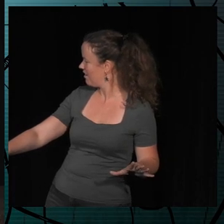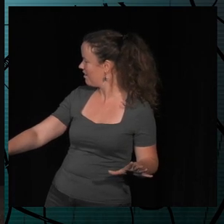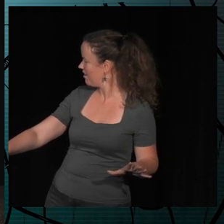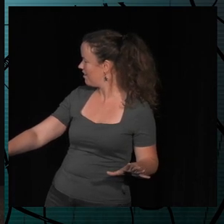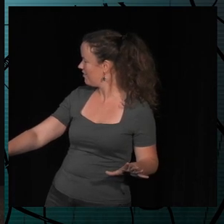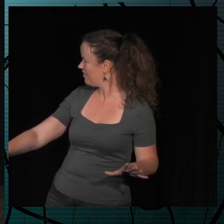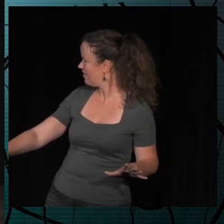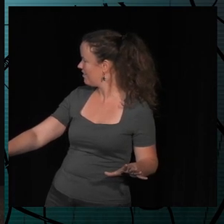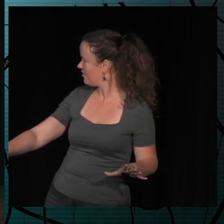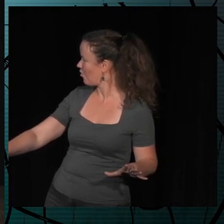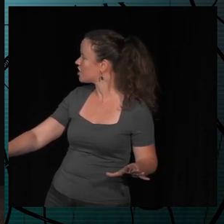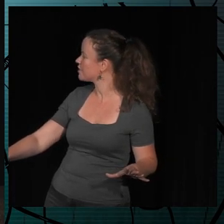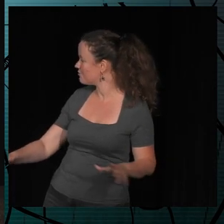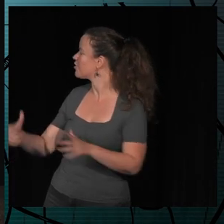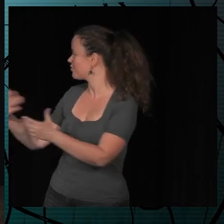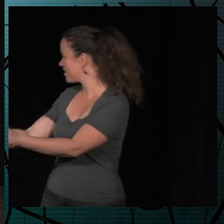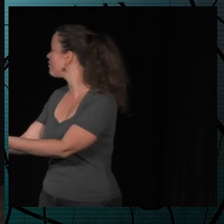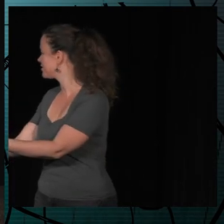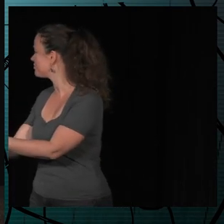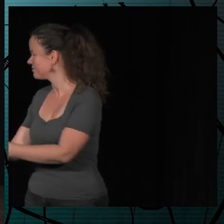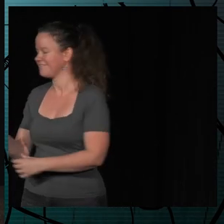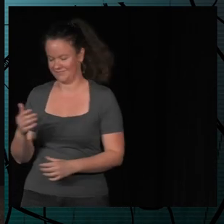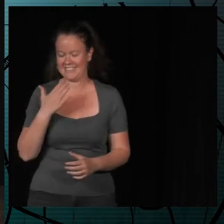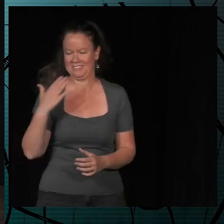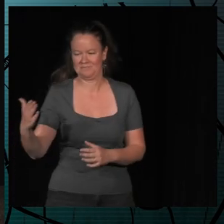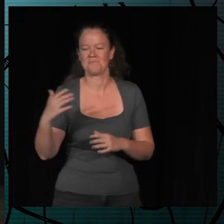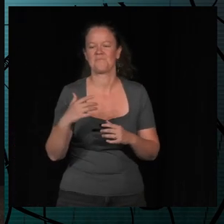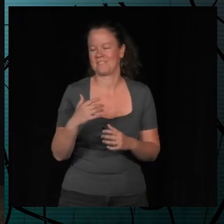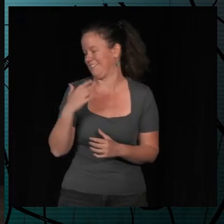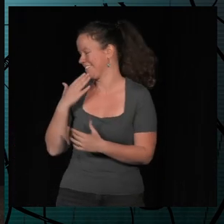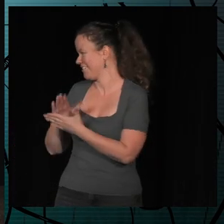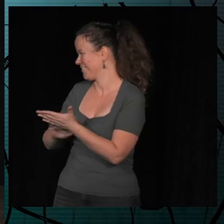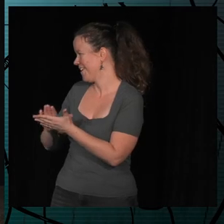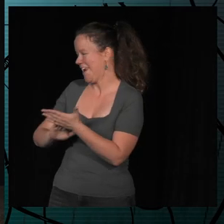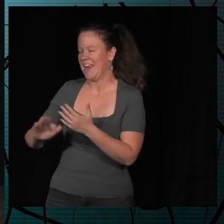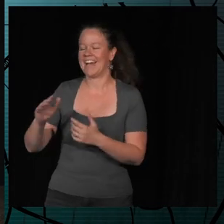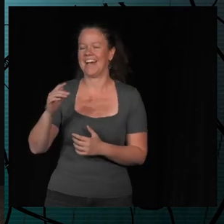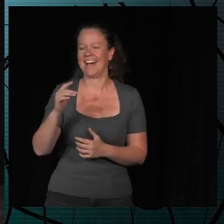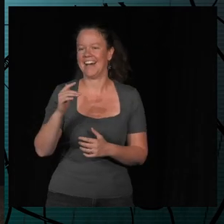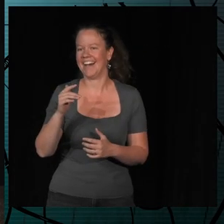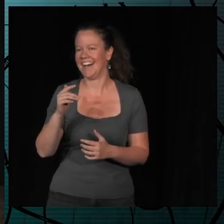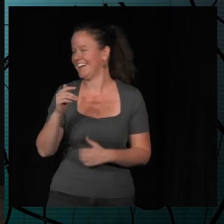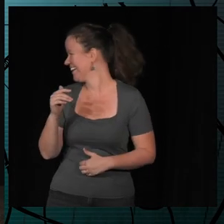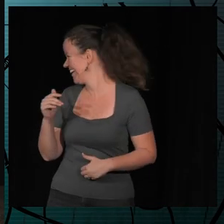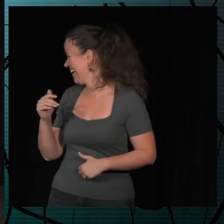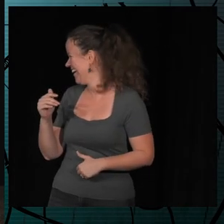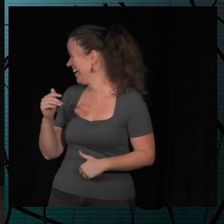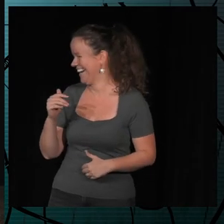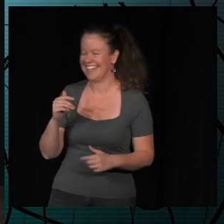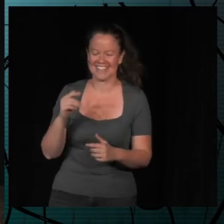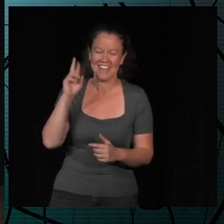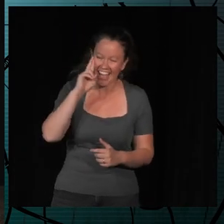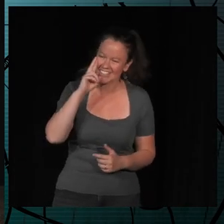recommence en présentiel prés je recommence non mais vous avez